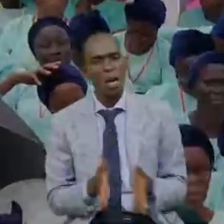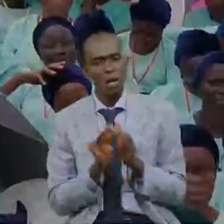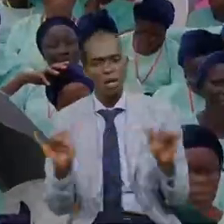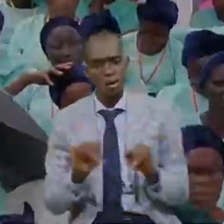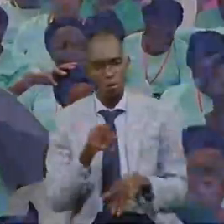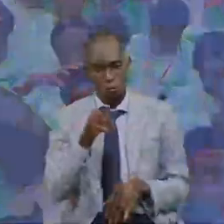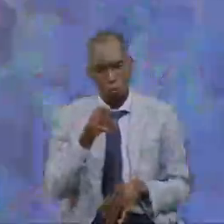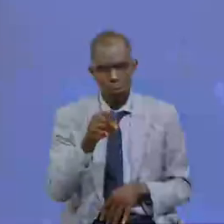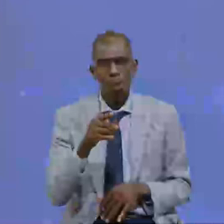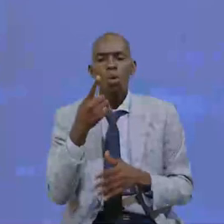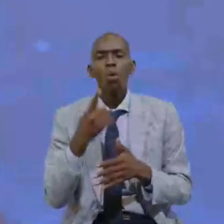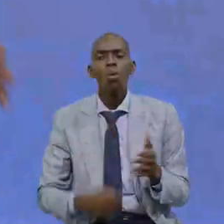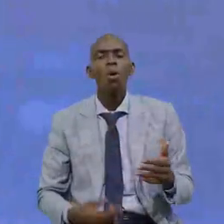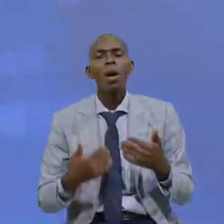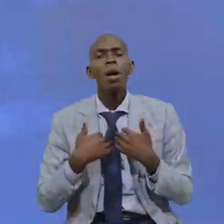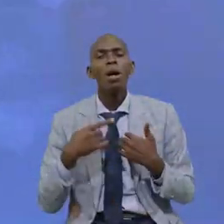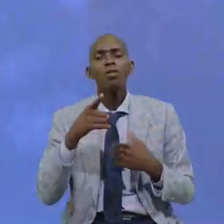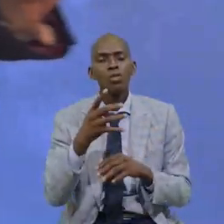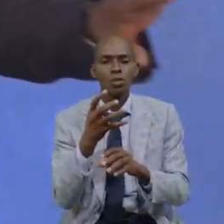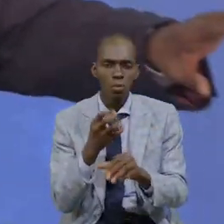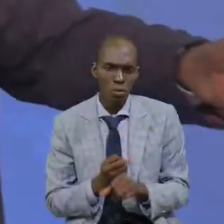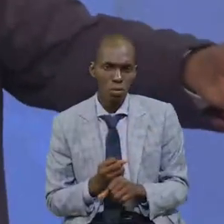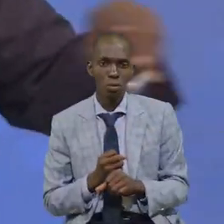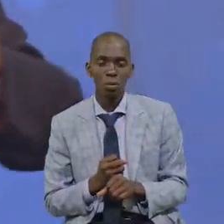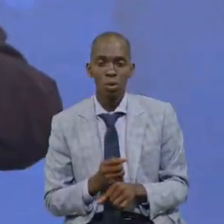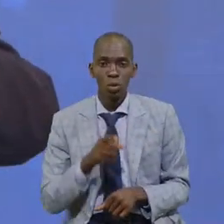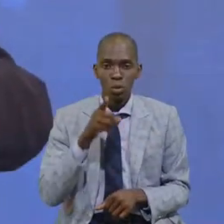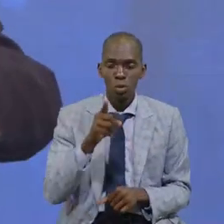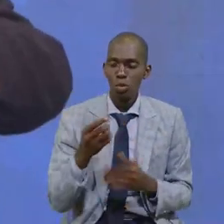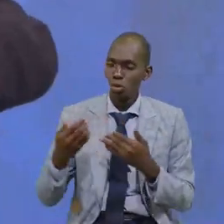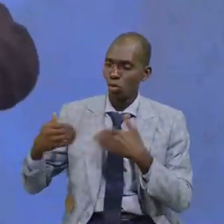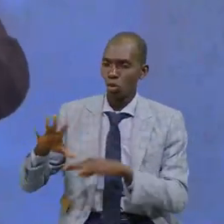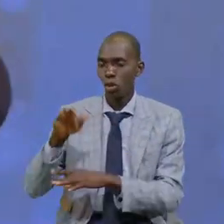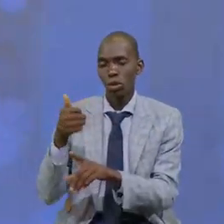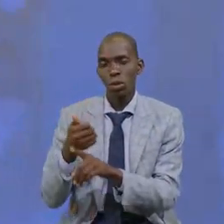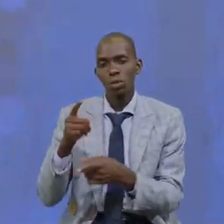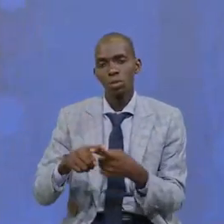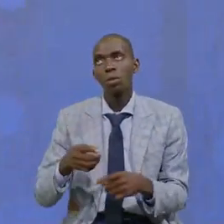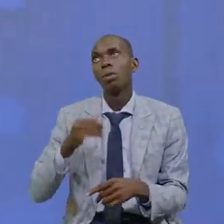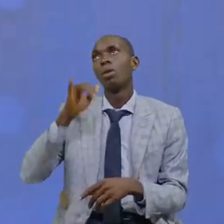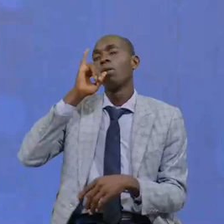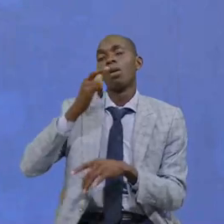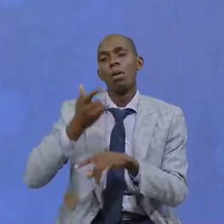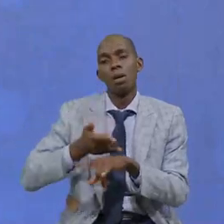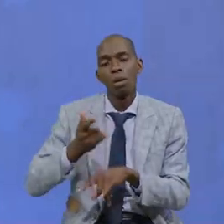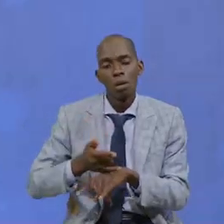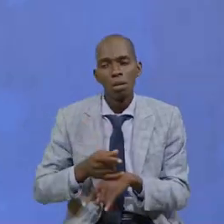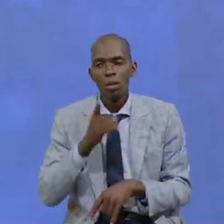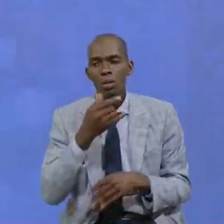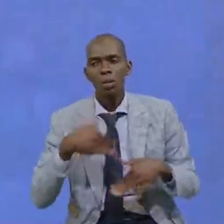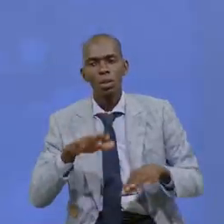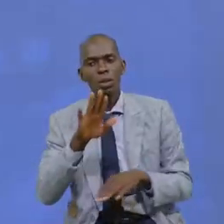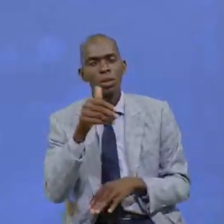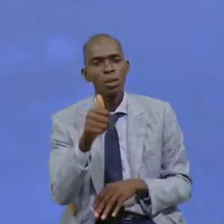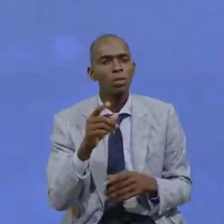Qu'est-ce que tu as gagné? Pense à toi maintenant. Tu dois aussi réfléchir maintenant. Tu t'es vendu à l'alcool. Tu t'es vendu à